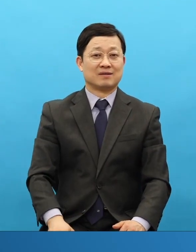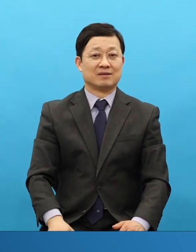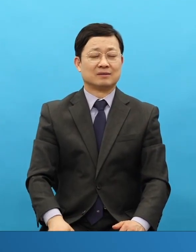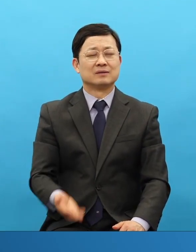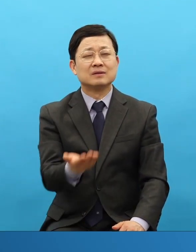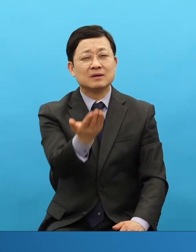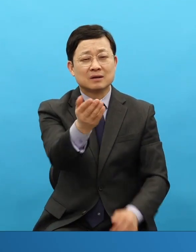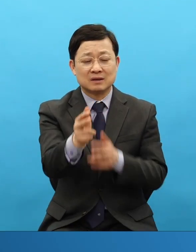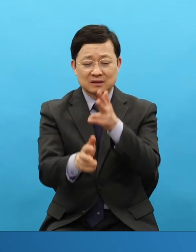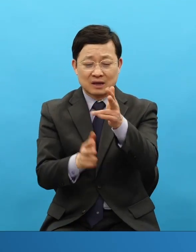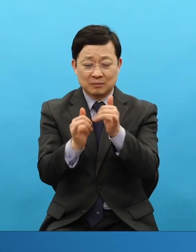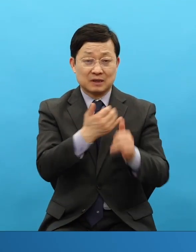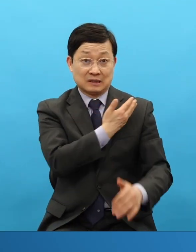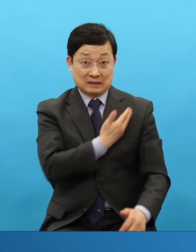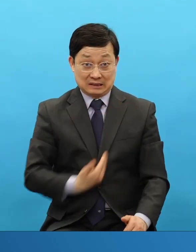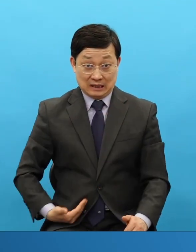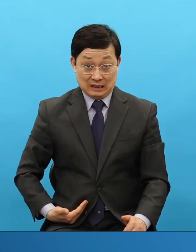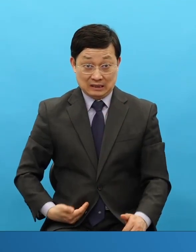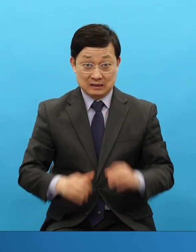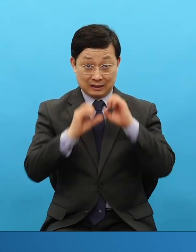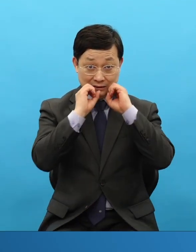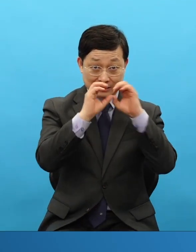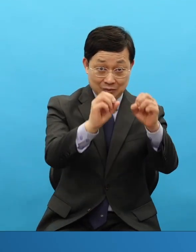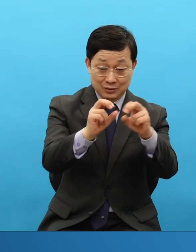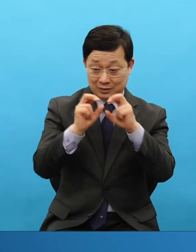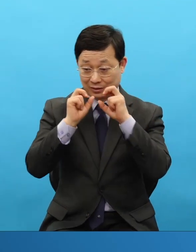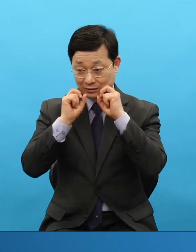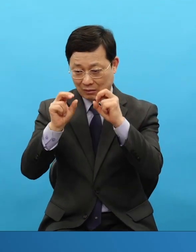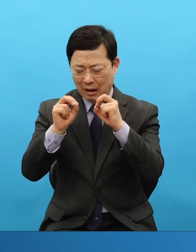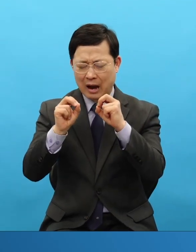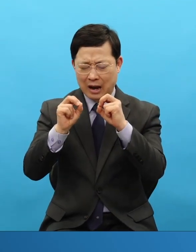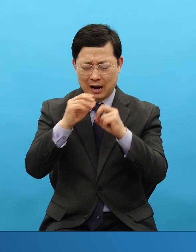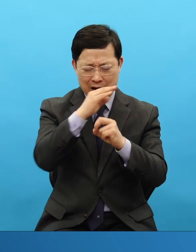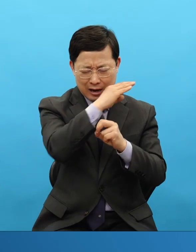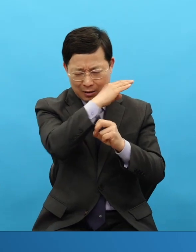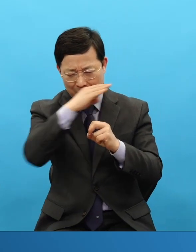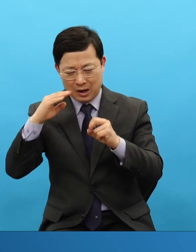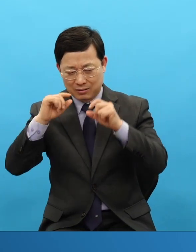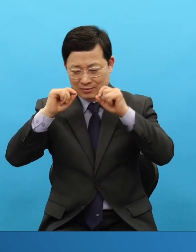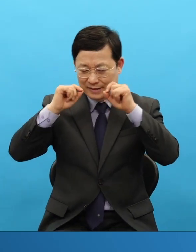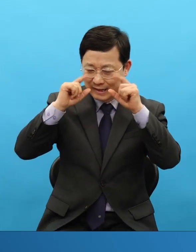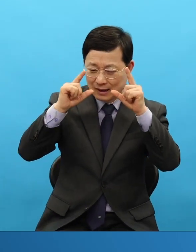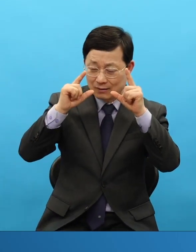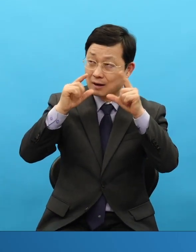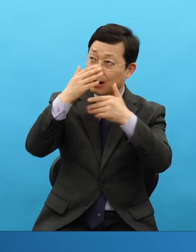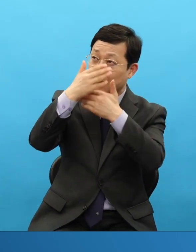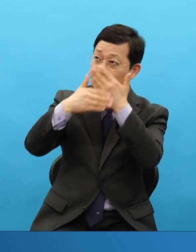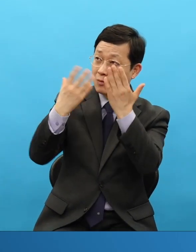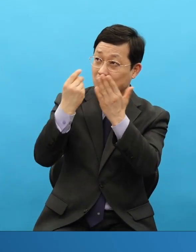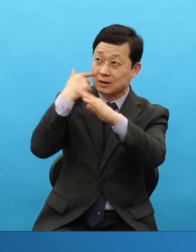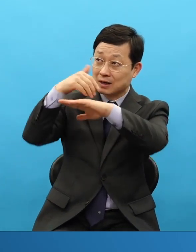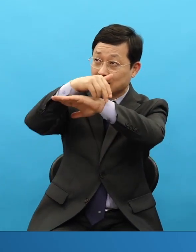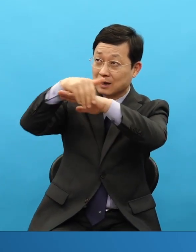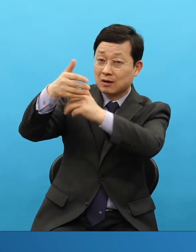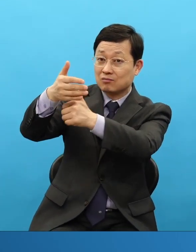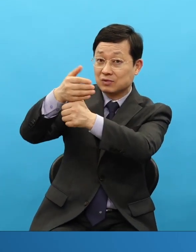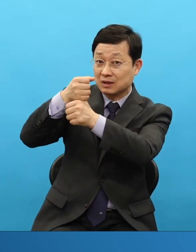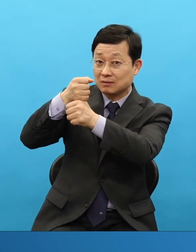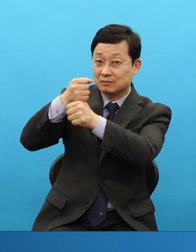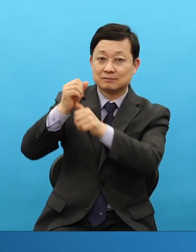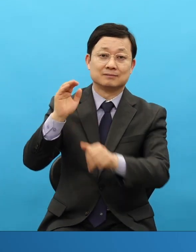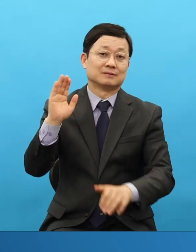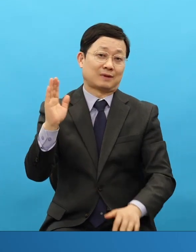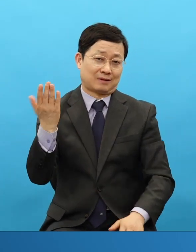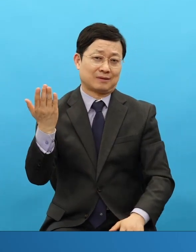산업인은 전도 선교 바로 이해하고 절대 계획 잡아라. Our business people hold to the correct